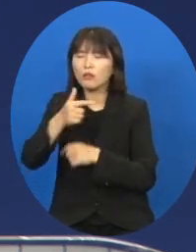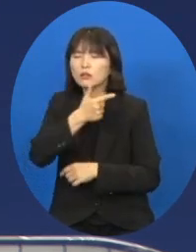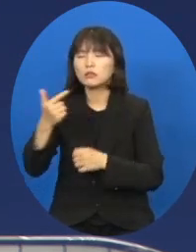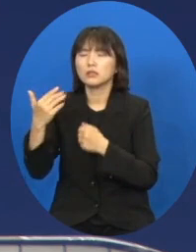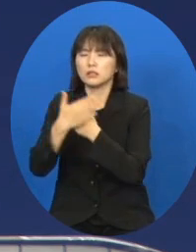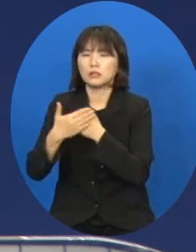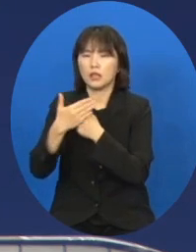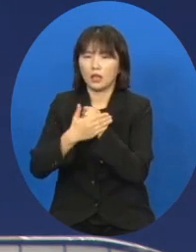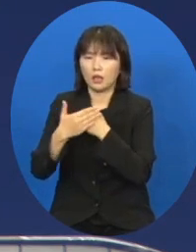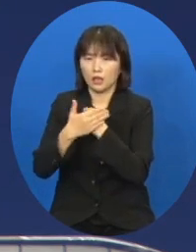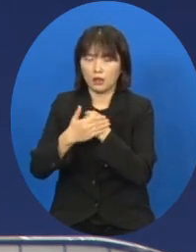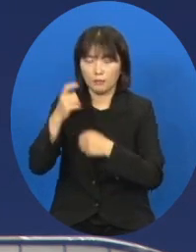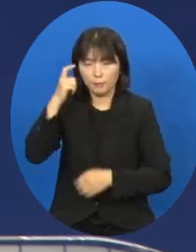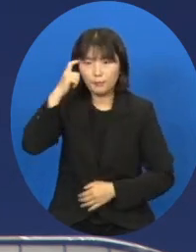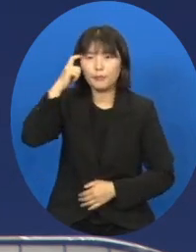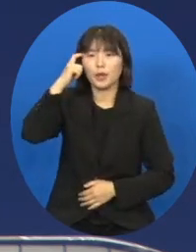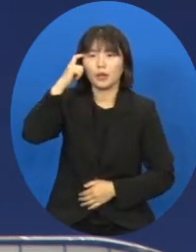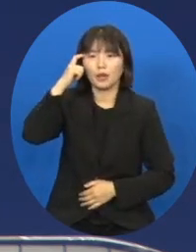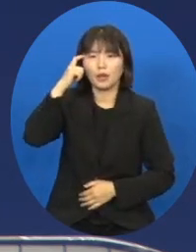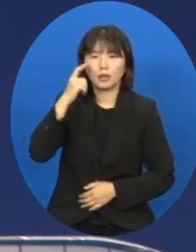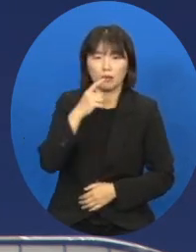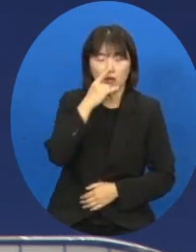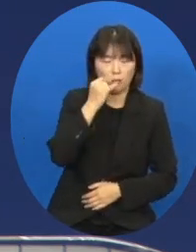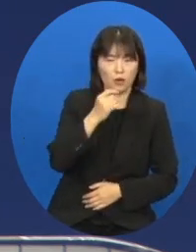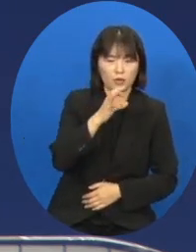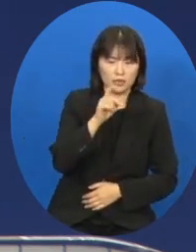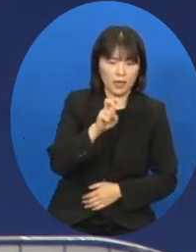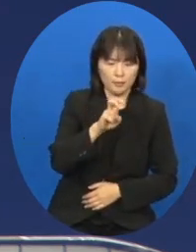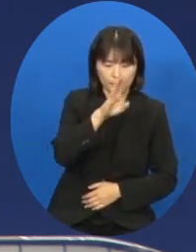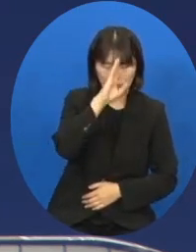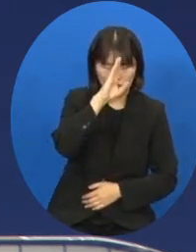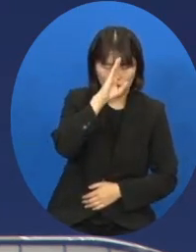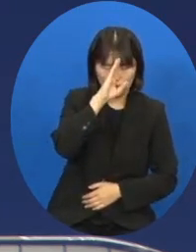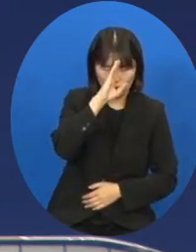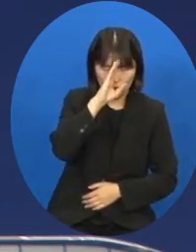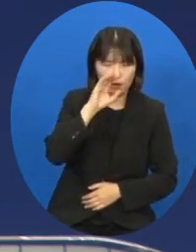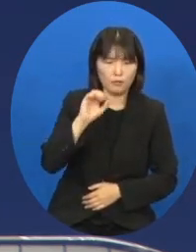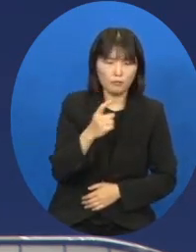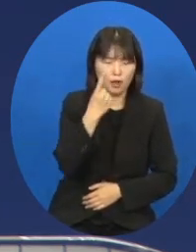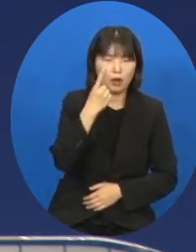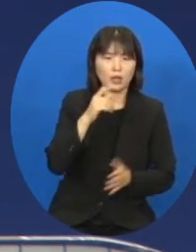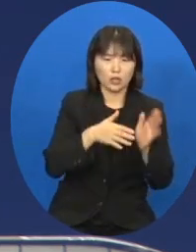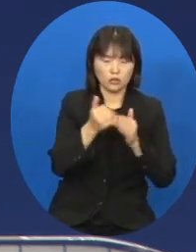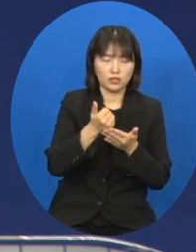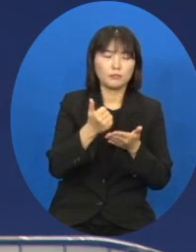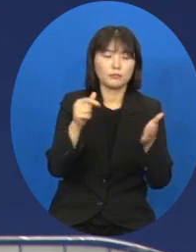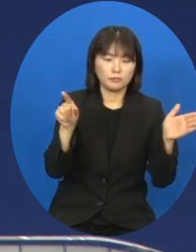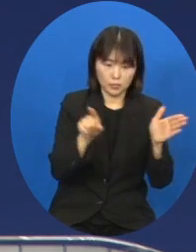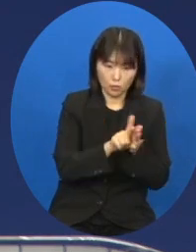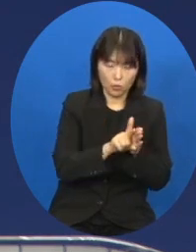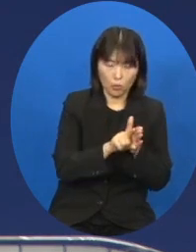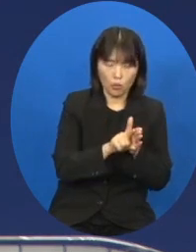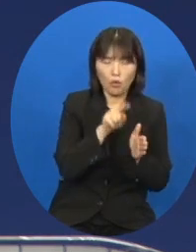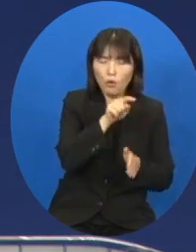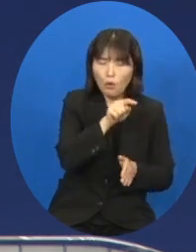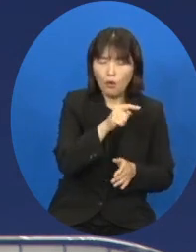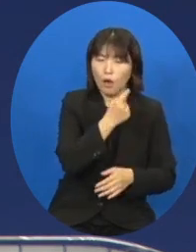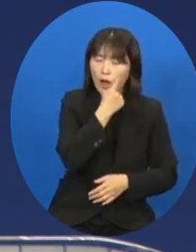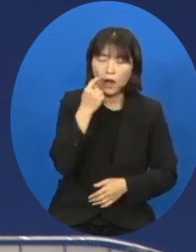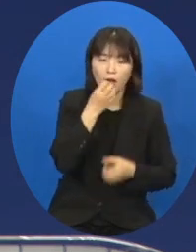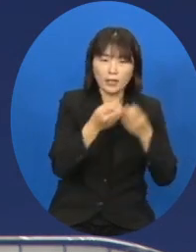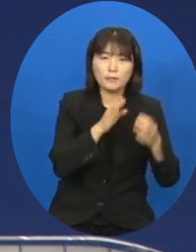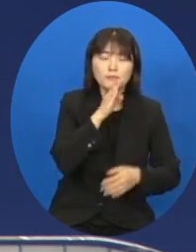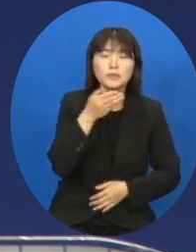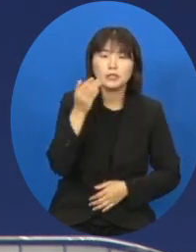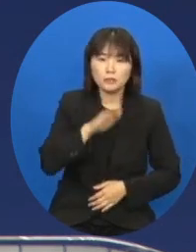그 깨달아지더래요. 어머님이 암에 걸리고 그것 때문에 예수 믿게 되고, 이것도 간증이지만, 그